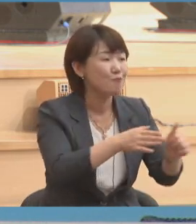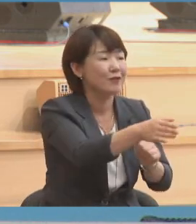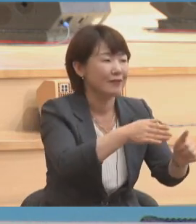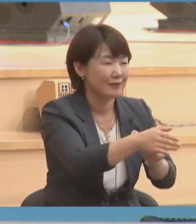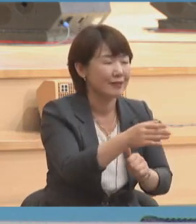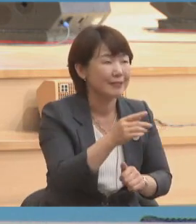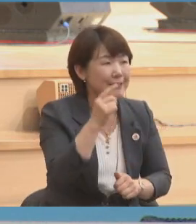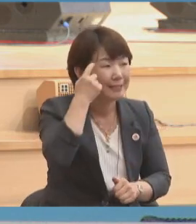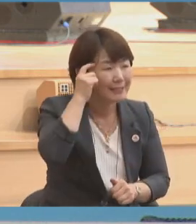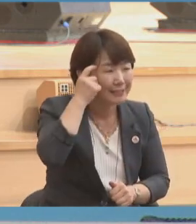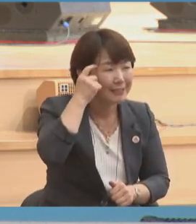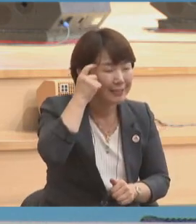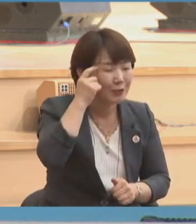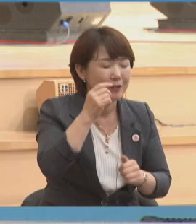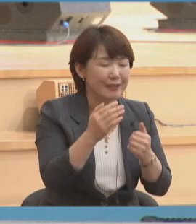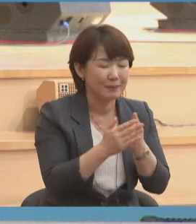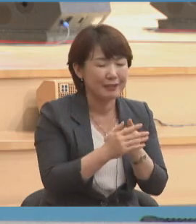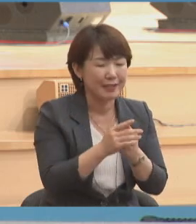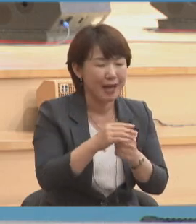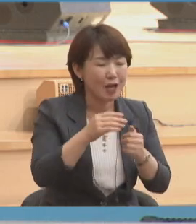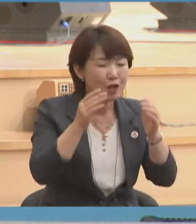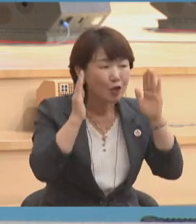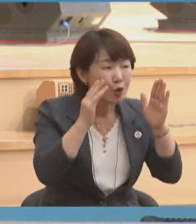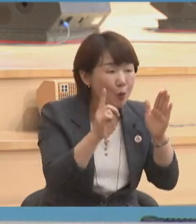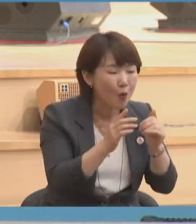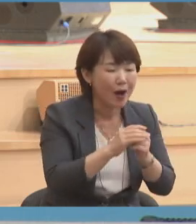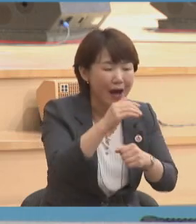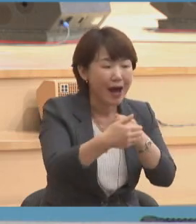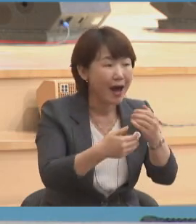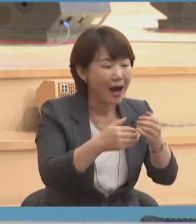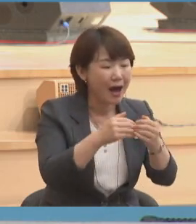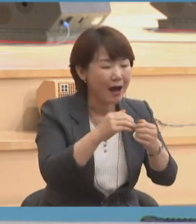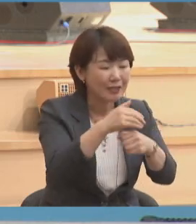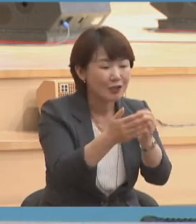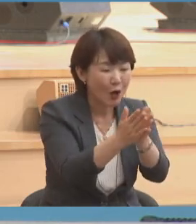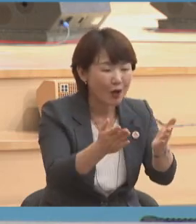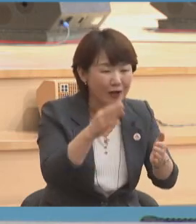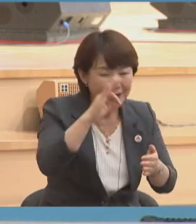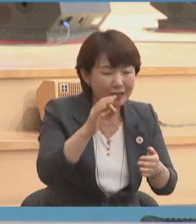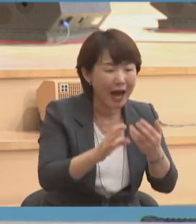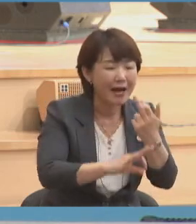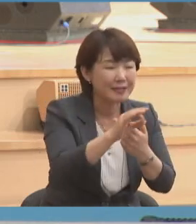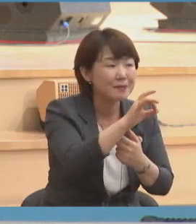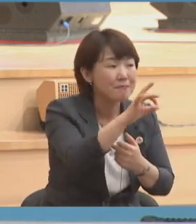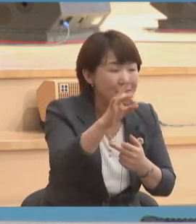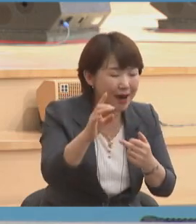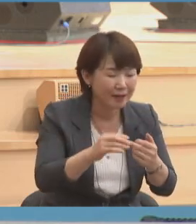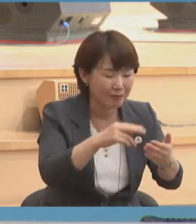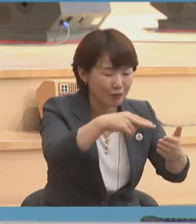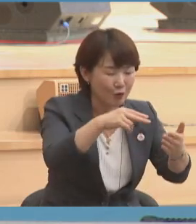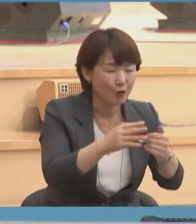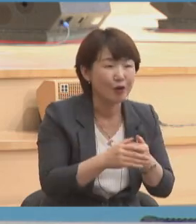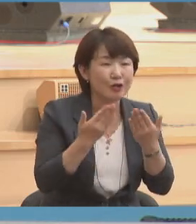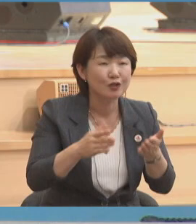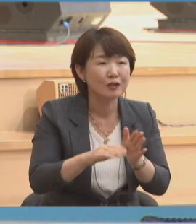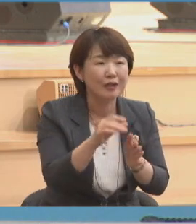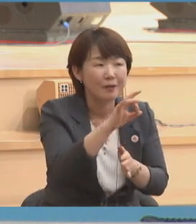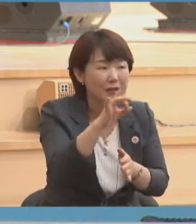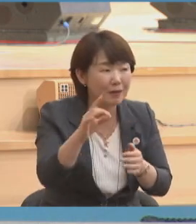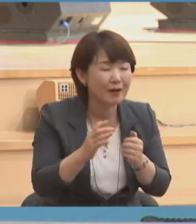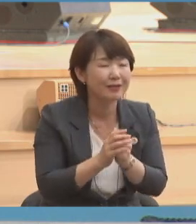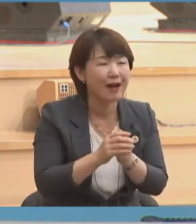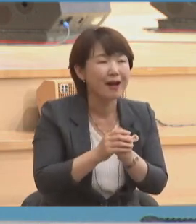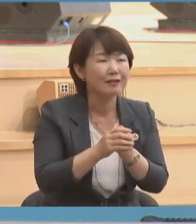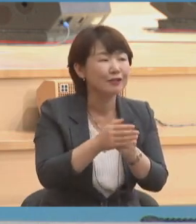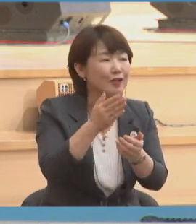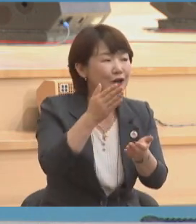수 있으니까 아침에 눈을 뜨면 성경을 찾아 읽었대요. 쉬는 시간에 설교 방송을 들었대요.